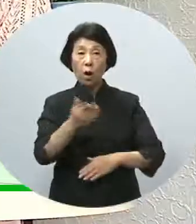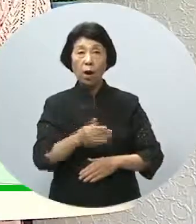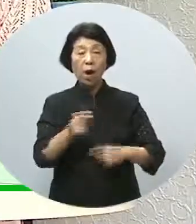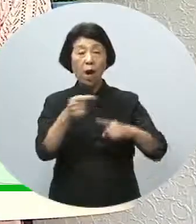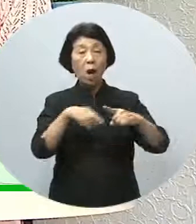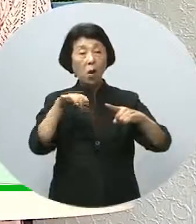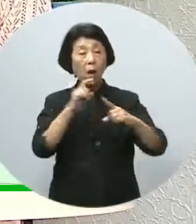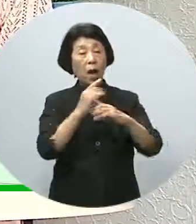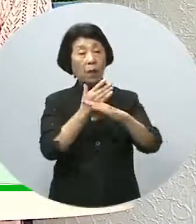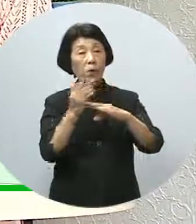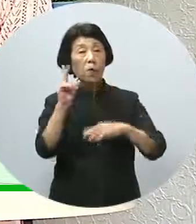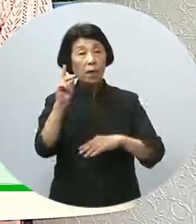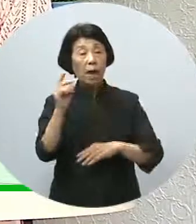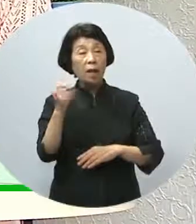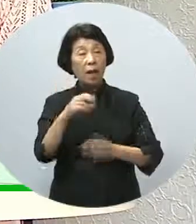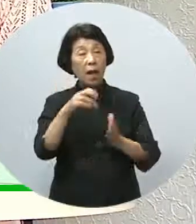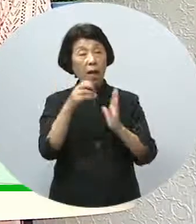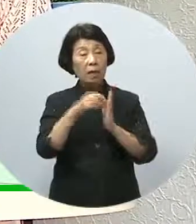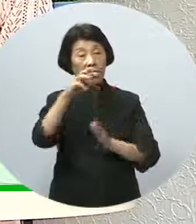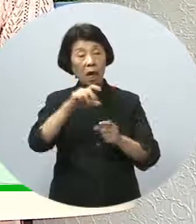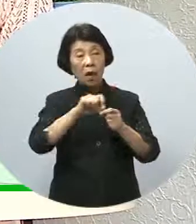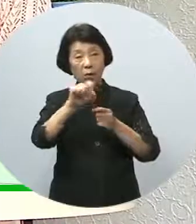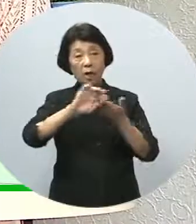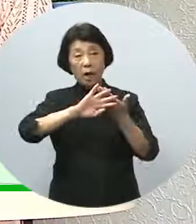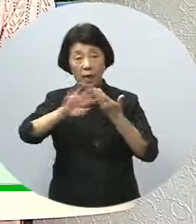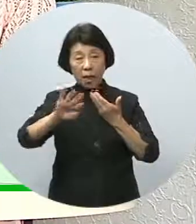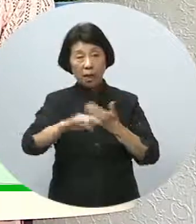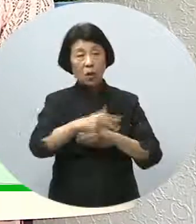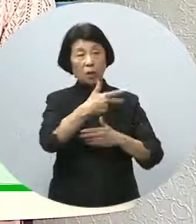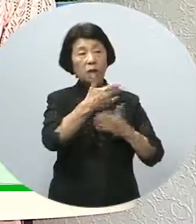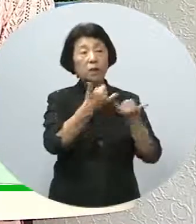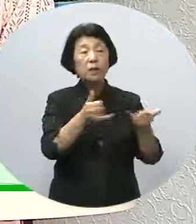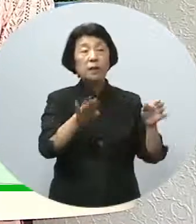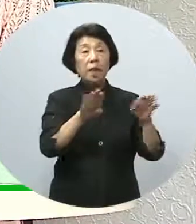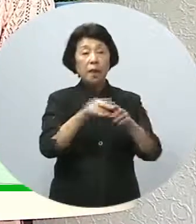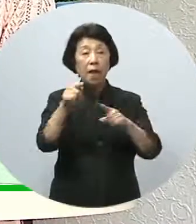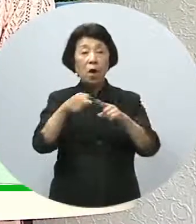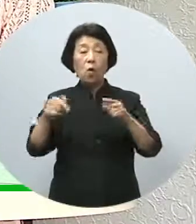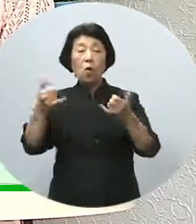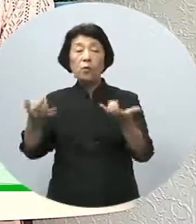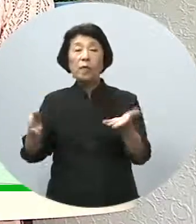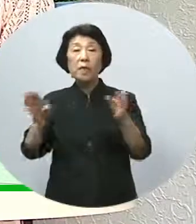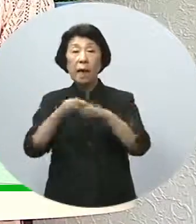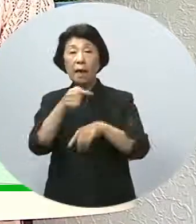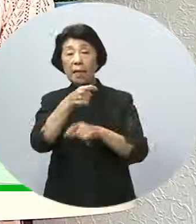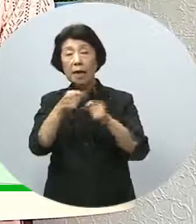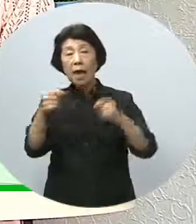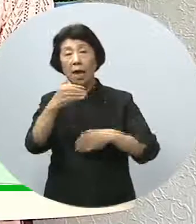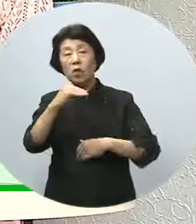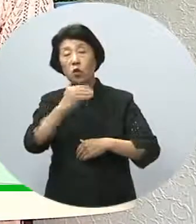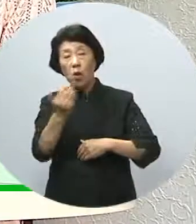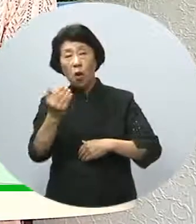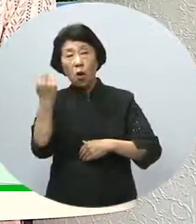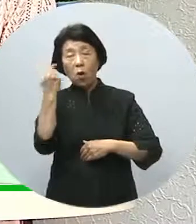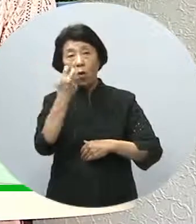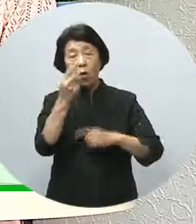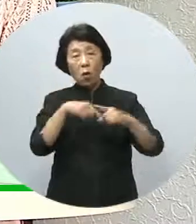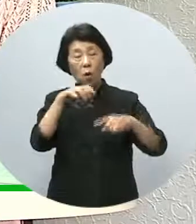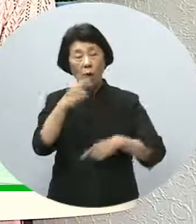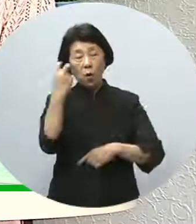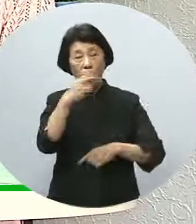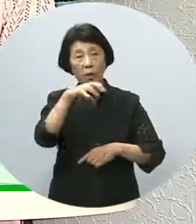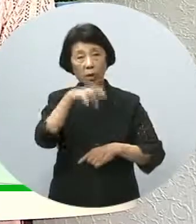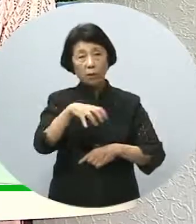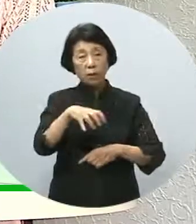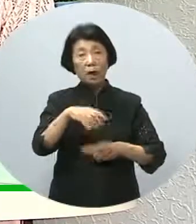公園みどり課や鹿文化除く革新センター4名鑑長久保公園管理事務所で応募